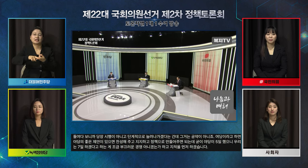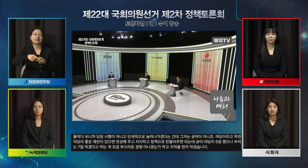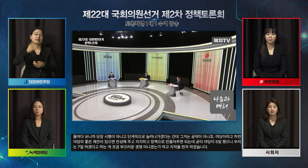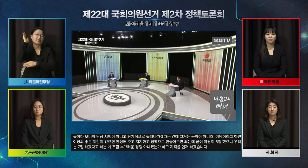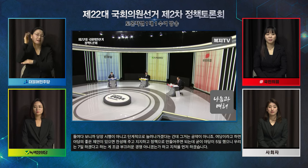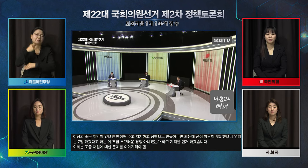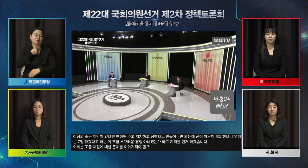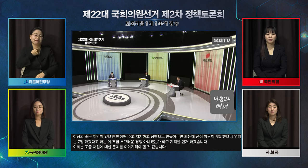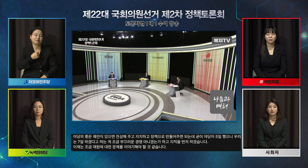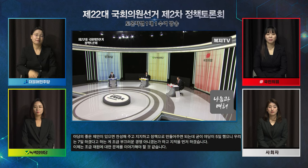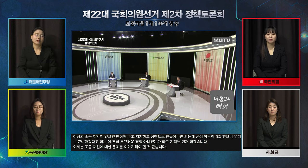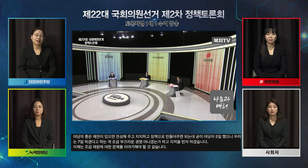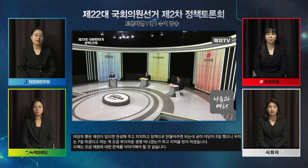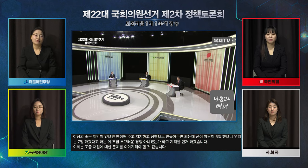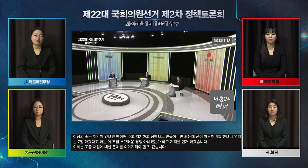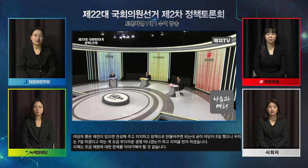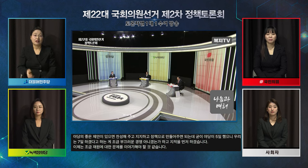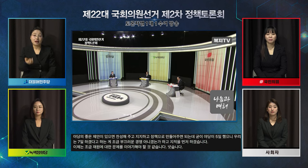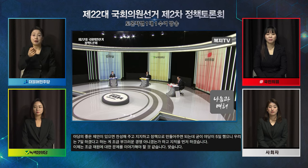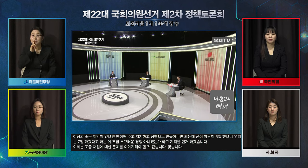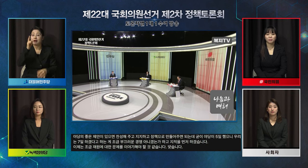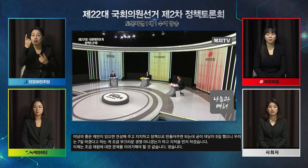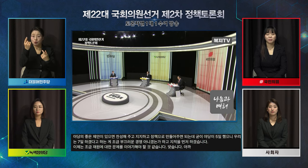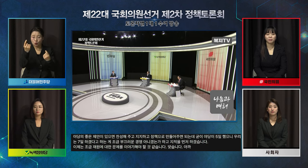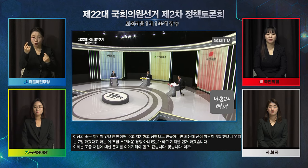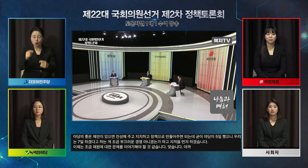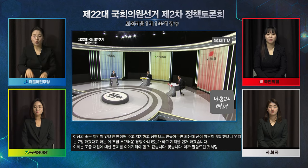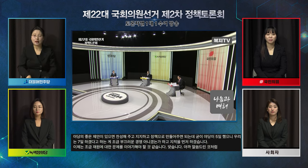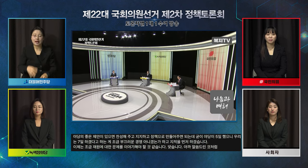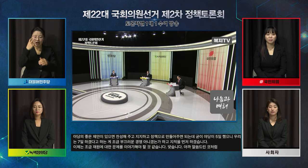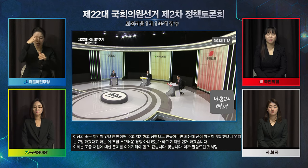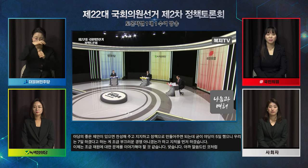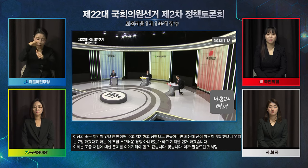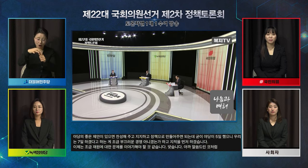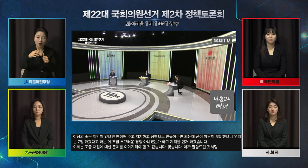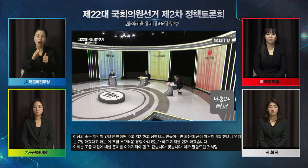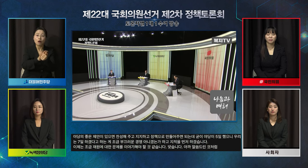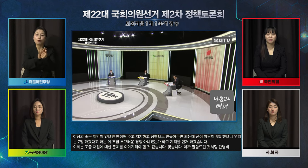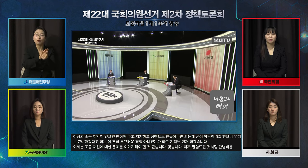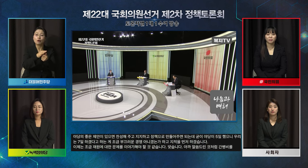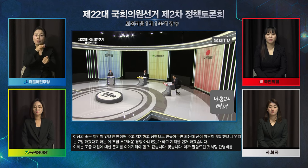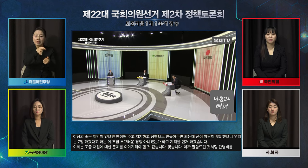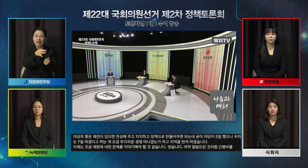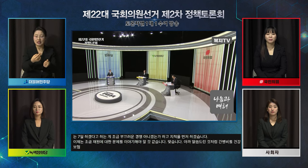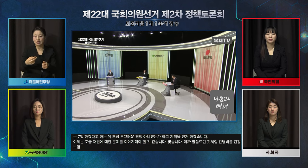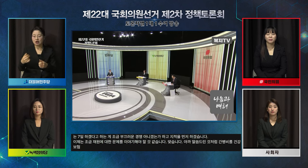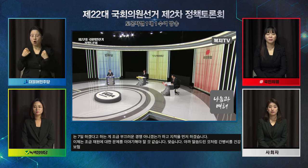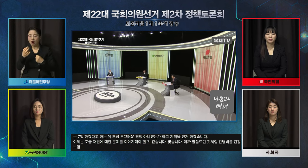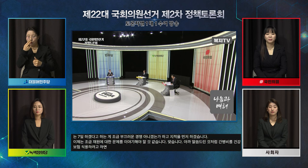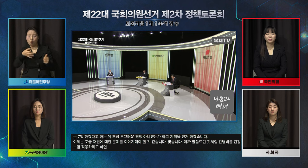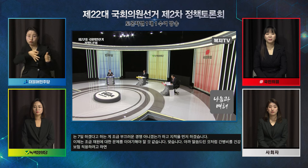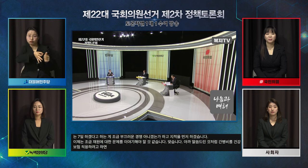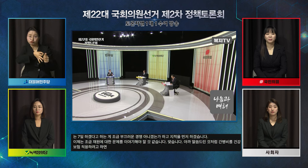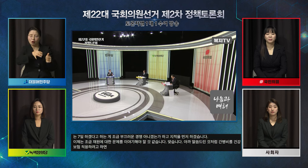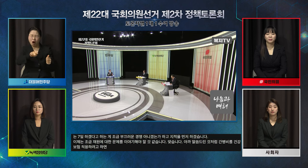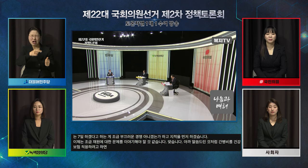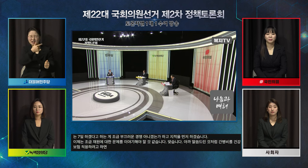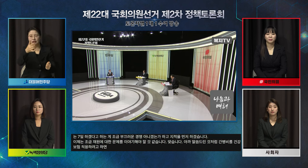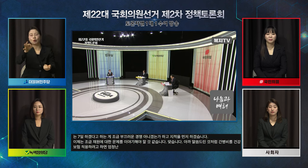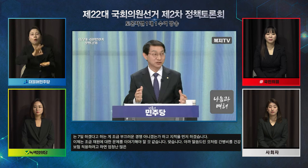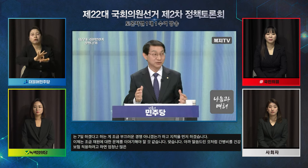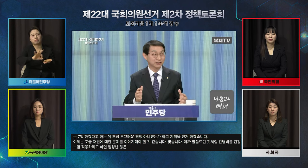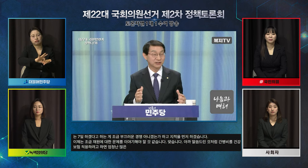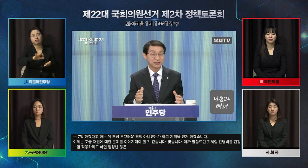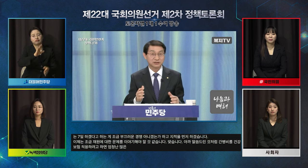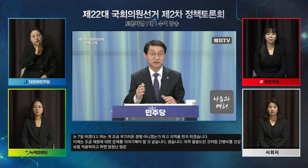것 같습니다. 맞습니다. 아까 말씀드린 것처럼 간병비를 건강보험 적용하려고 하면 엄청난 많은 재원이